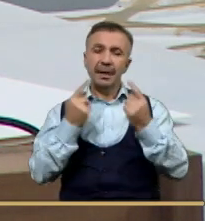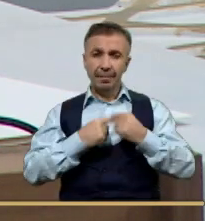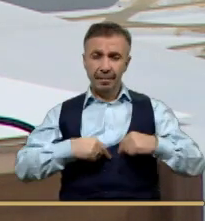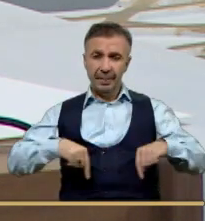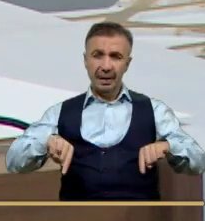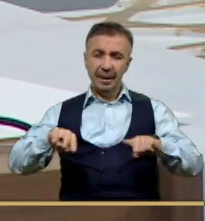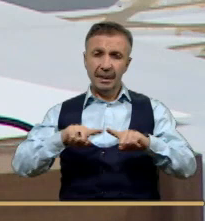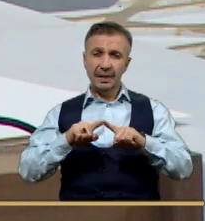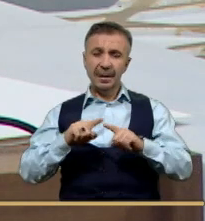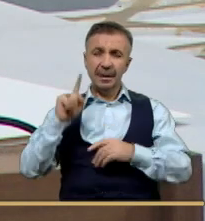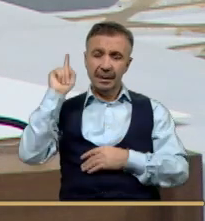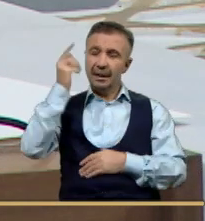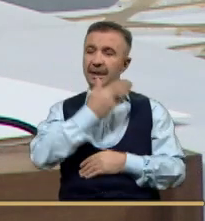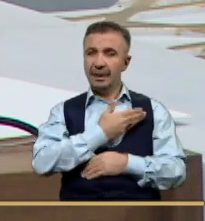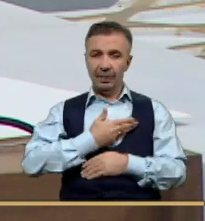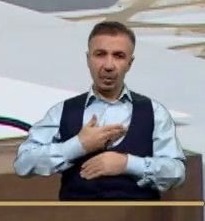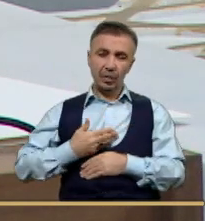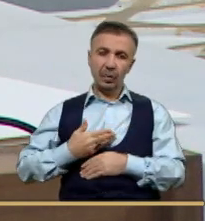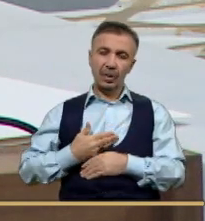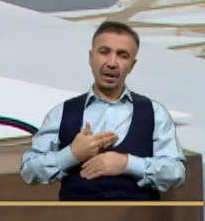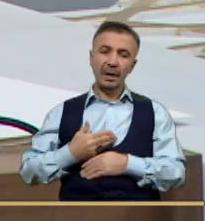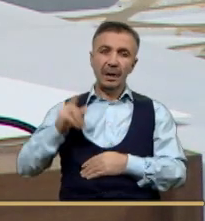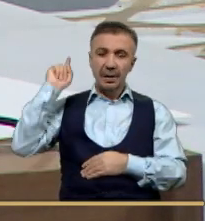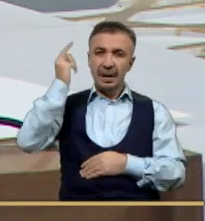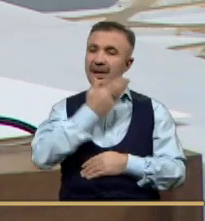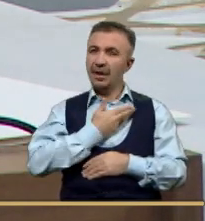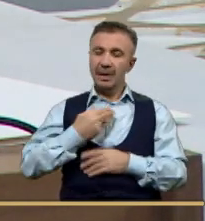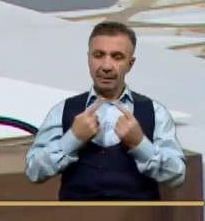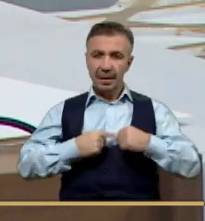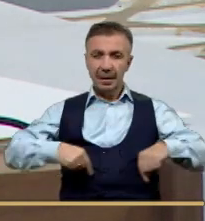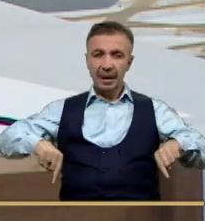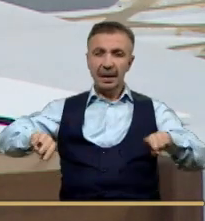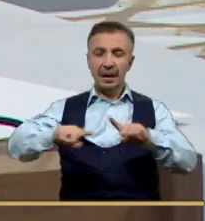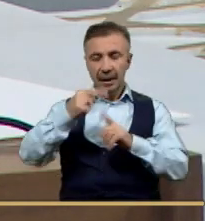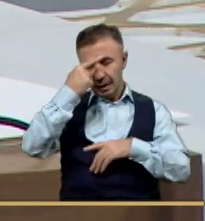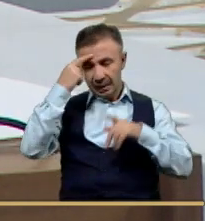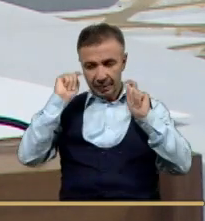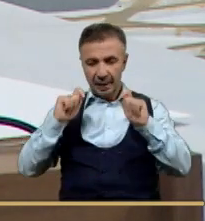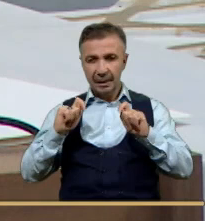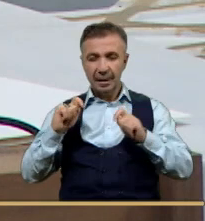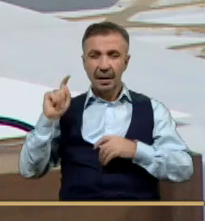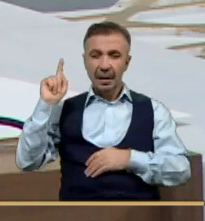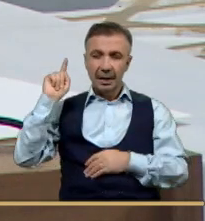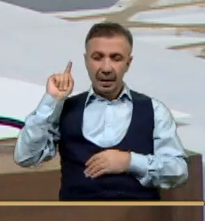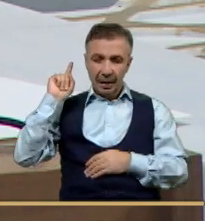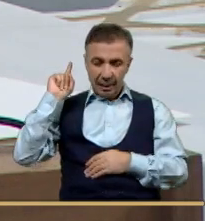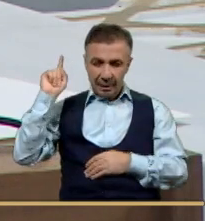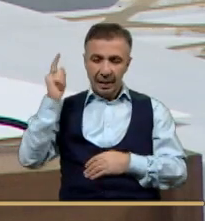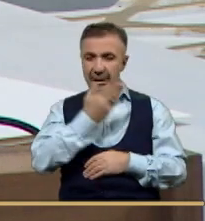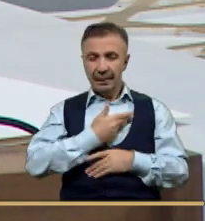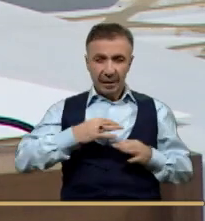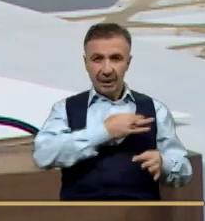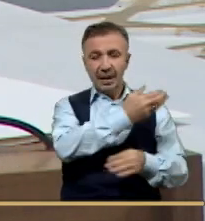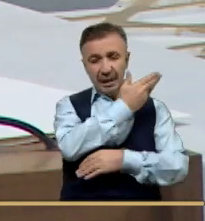seni seviyoruz, seni sevmeyi bizlere nasip eyle. Seni sevenleri sevmeyi de bizlere nasip